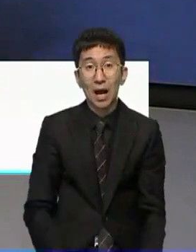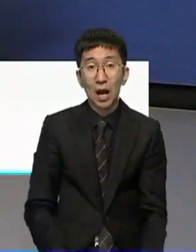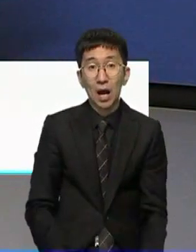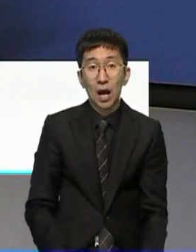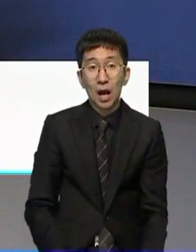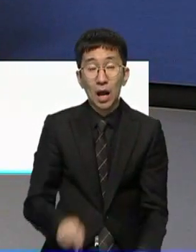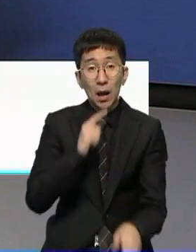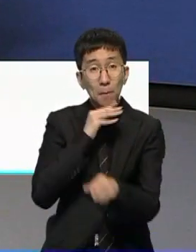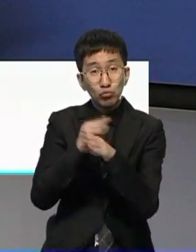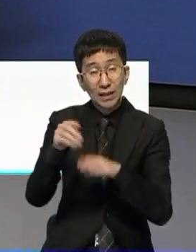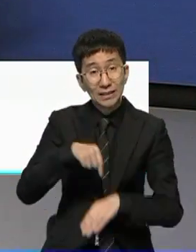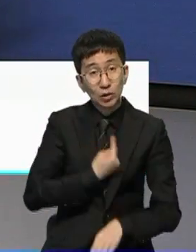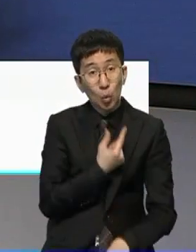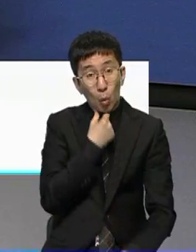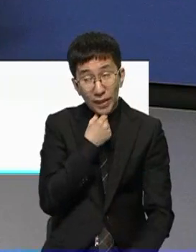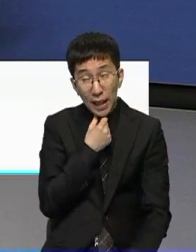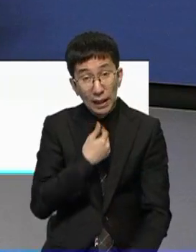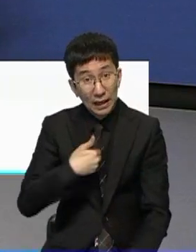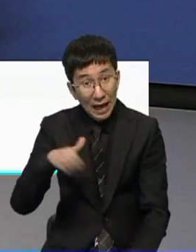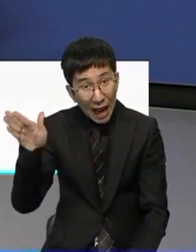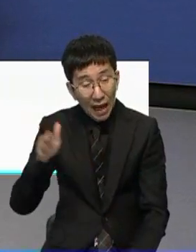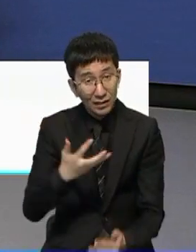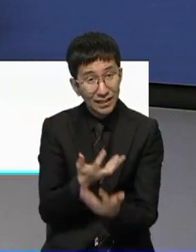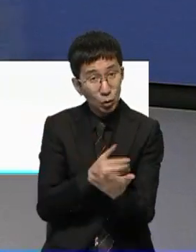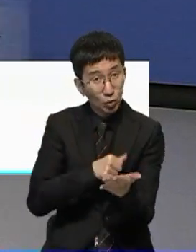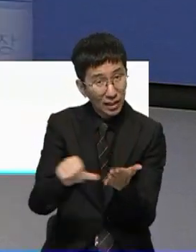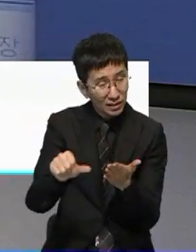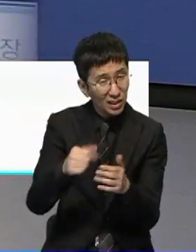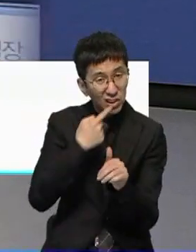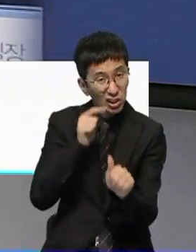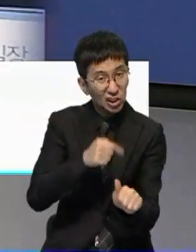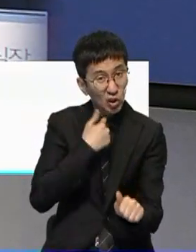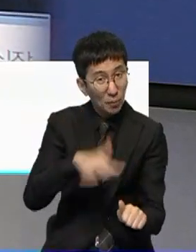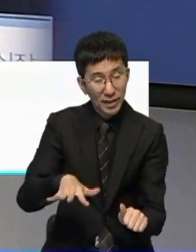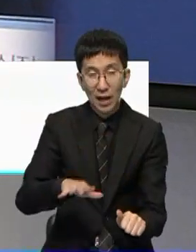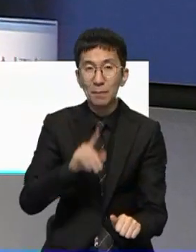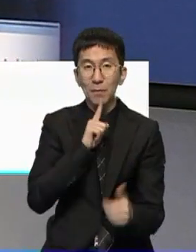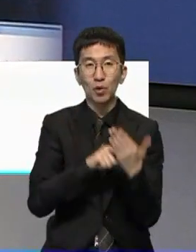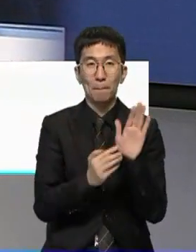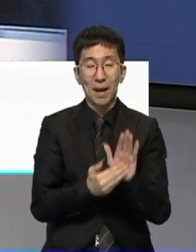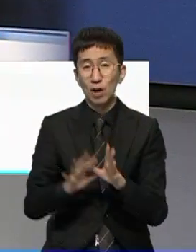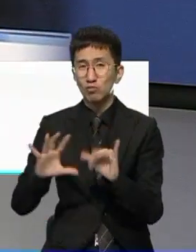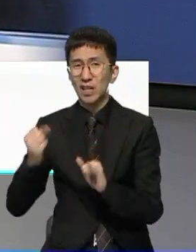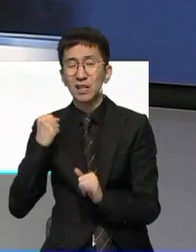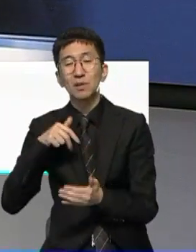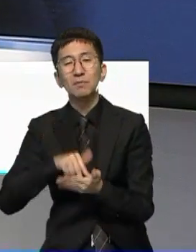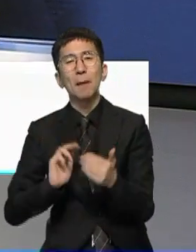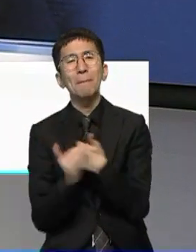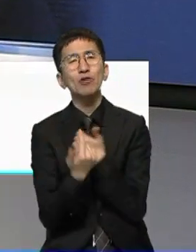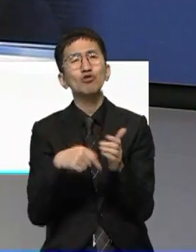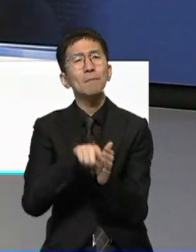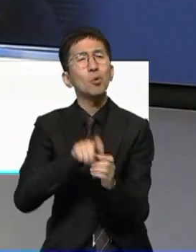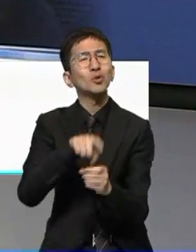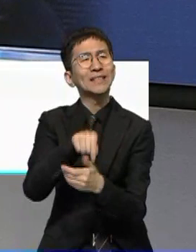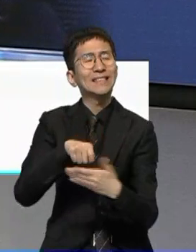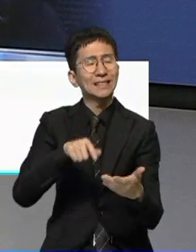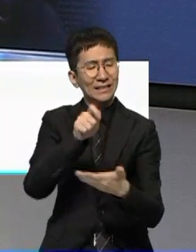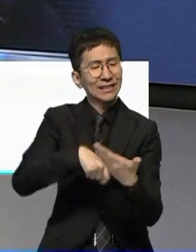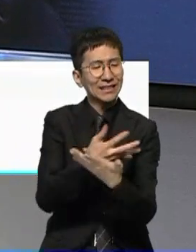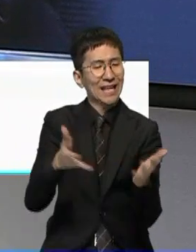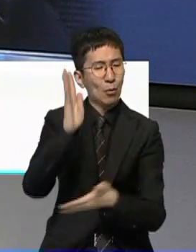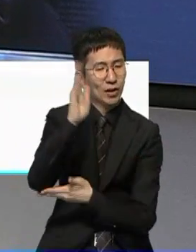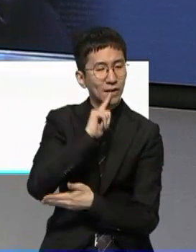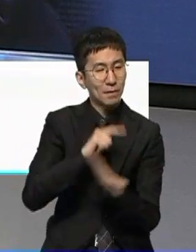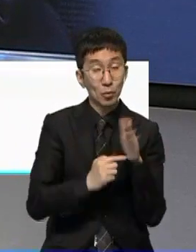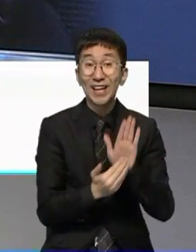몰아가거나 자료 삭제를 지시한 적 없다고 말했습니다. 국민의힘은 방탄 기자회견이라고 평가했습니다.